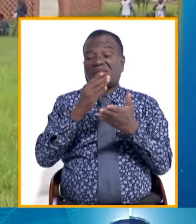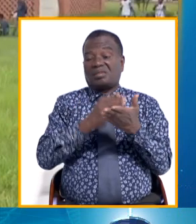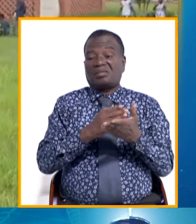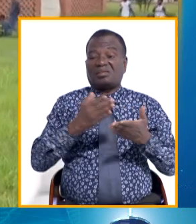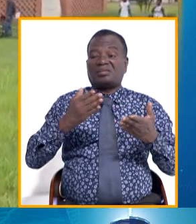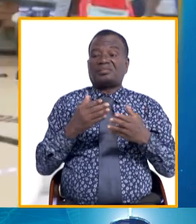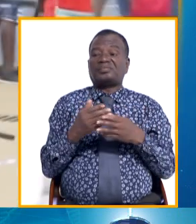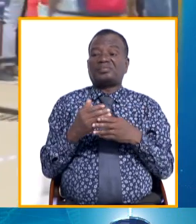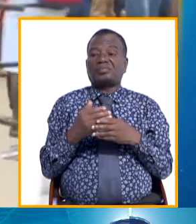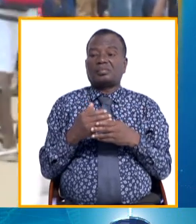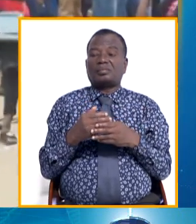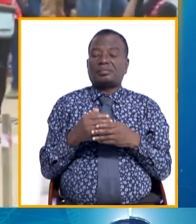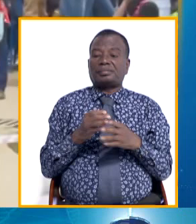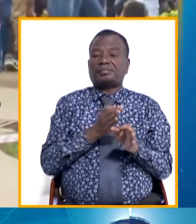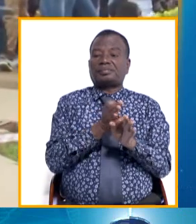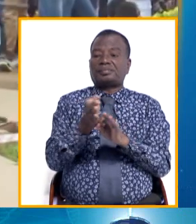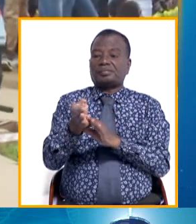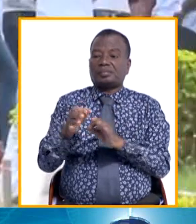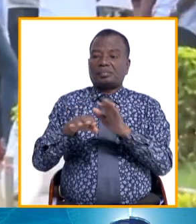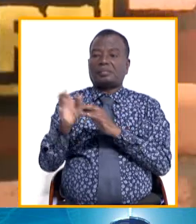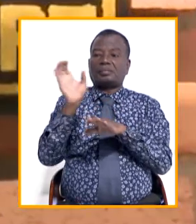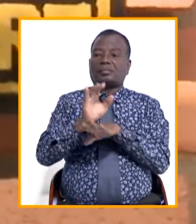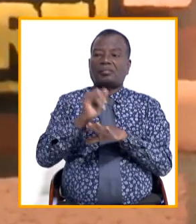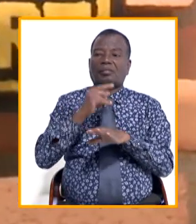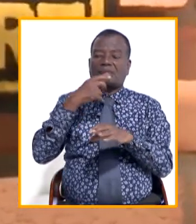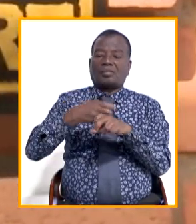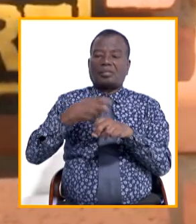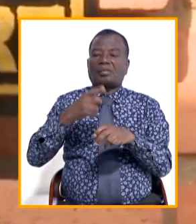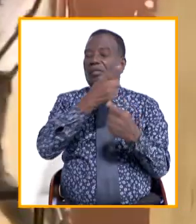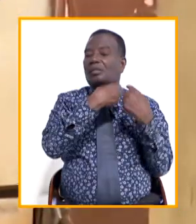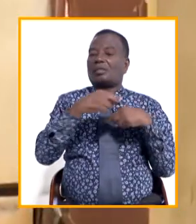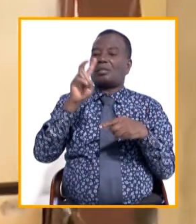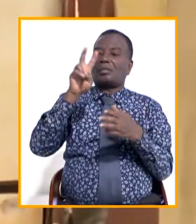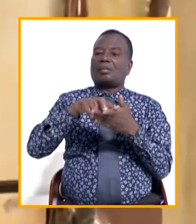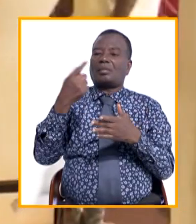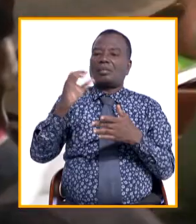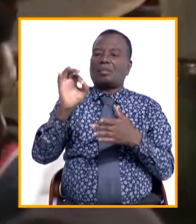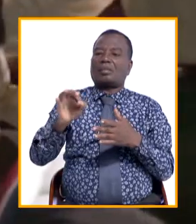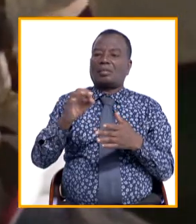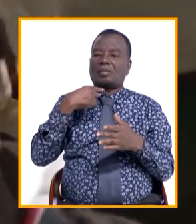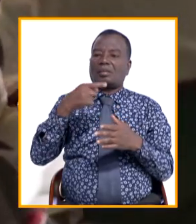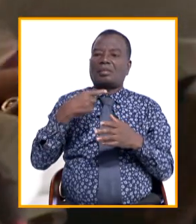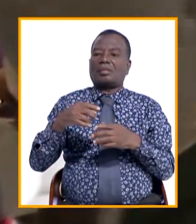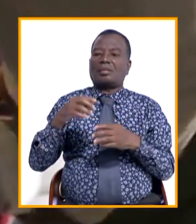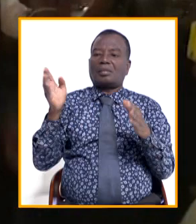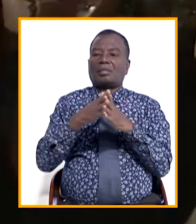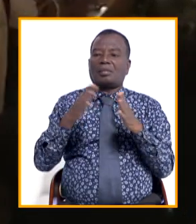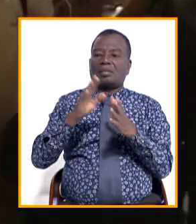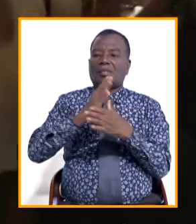Zeghi. Les filières scientifiques en Côte d'Ivoire sont en difficulté depuis 2019. C'est ce qui ressort de la